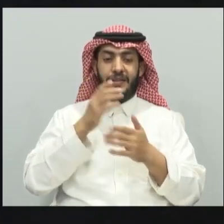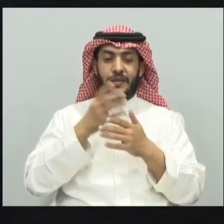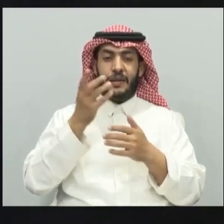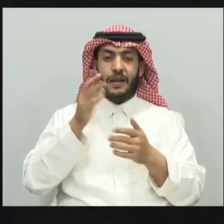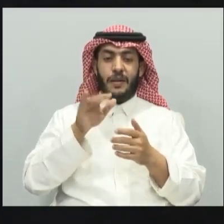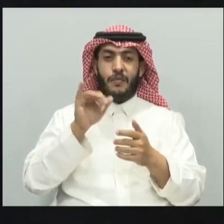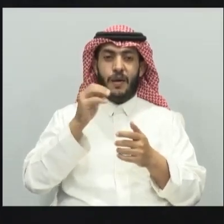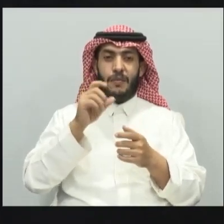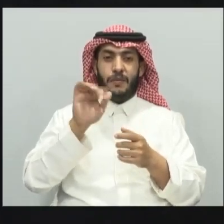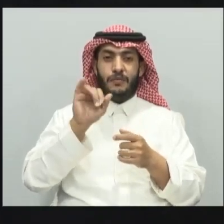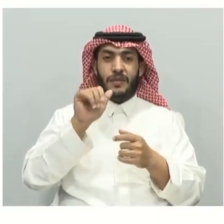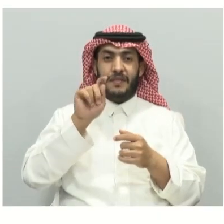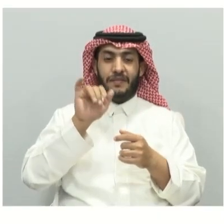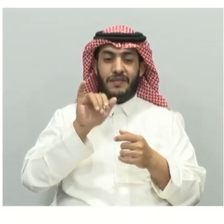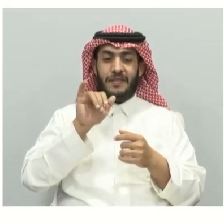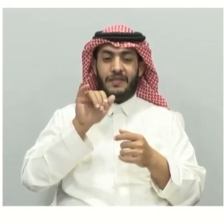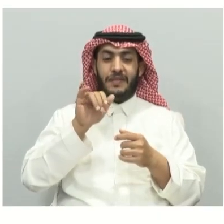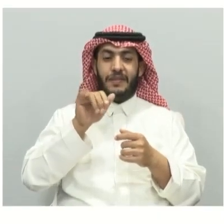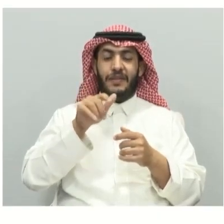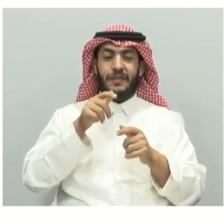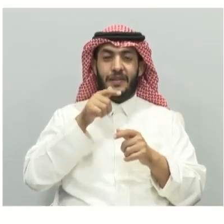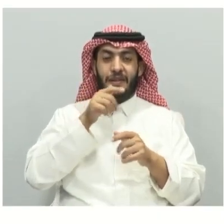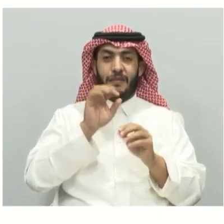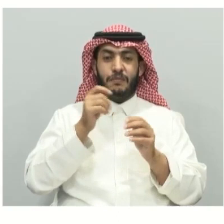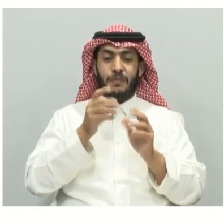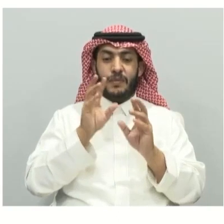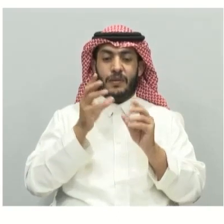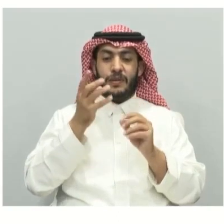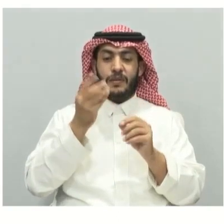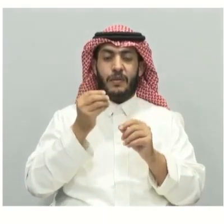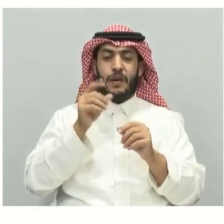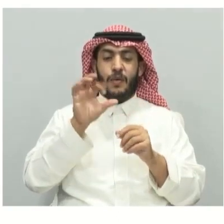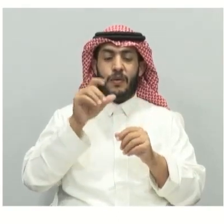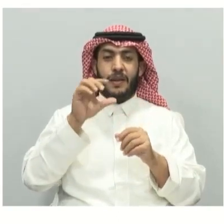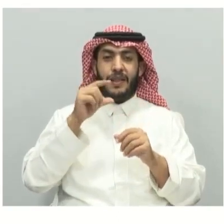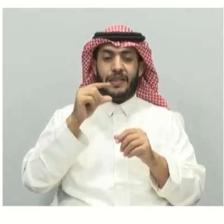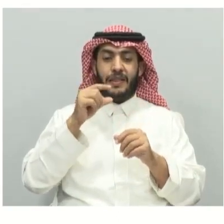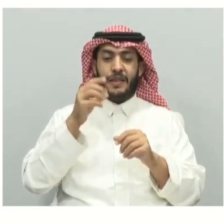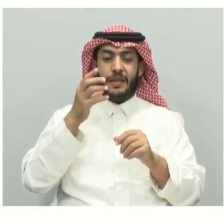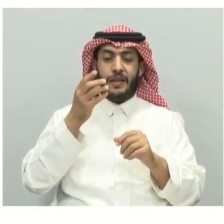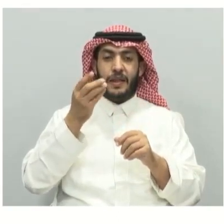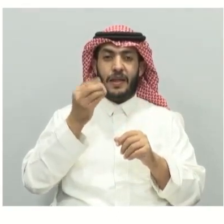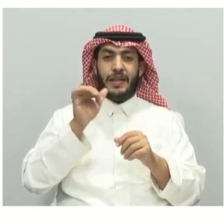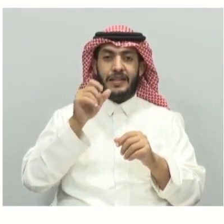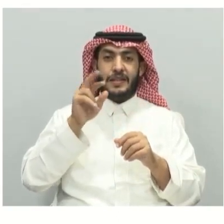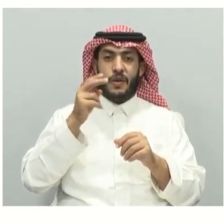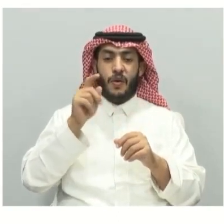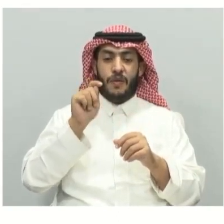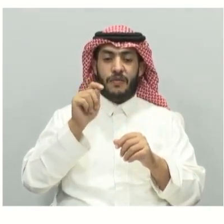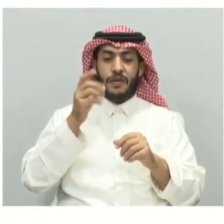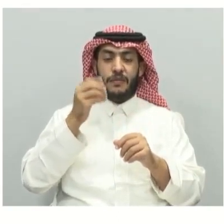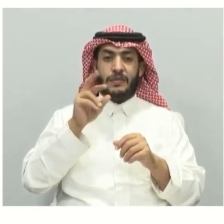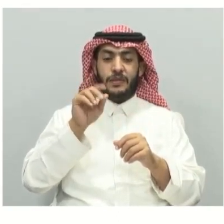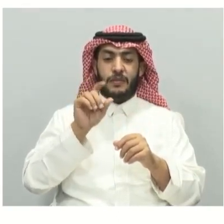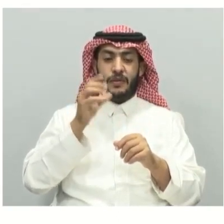محمد ابن المصفى قال حدثنا بقيه ابن ابن الوليد عن يزيد بن عوف عن ابي الزبير عن جابر